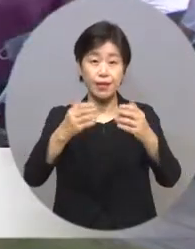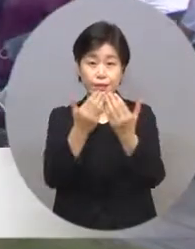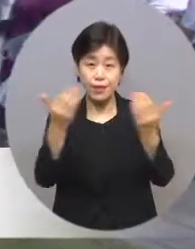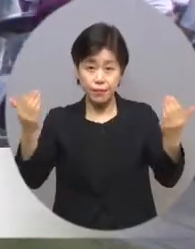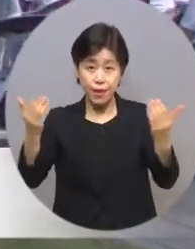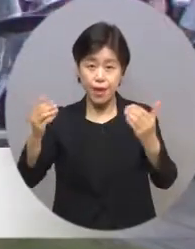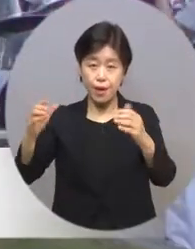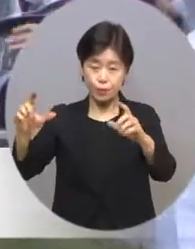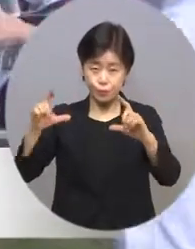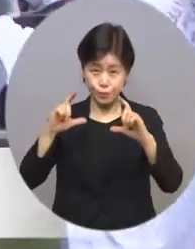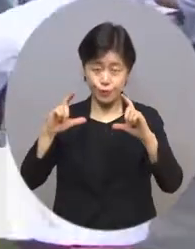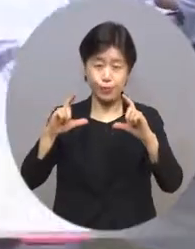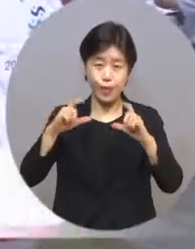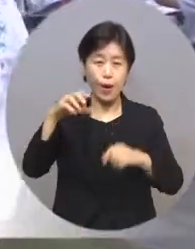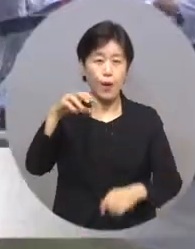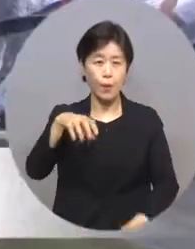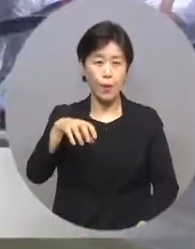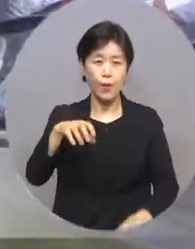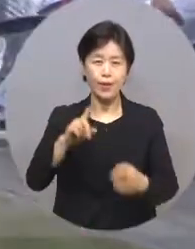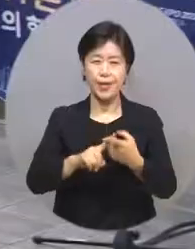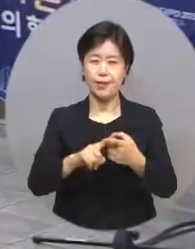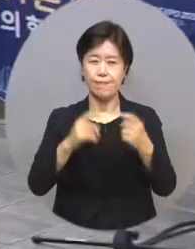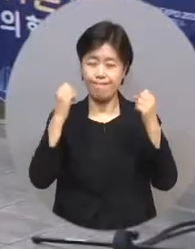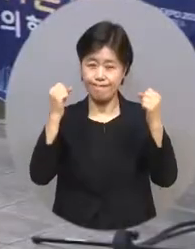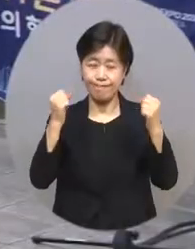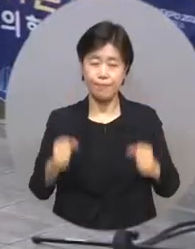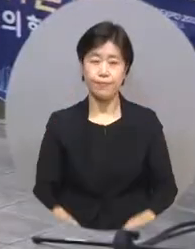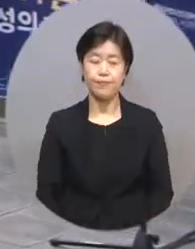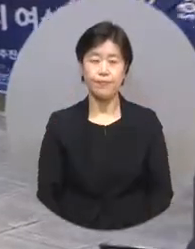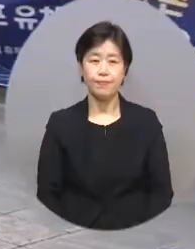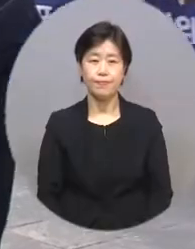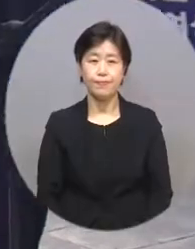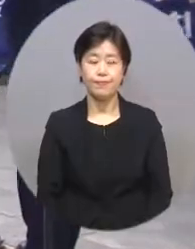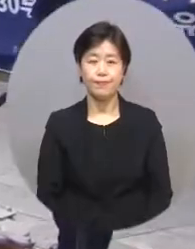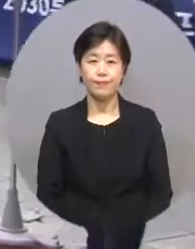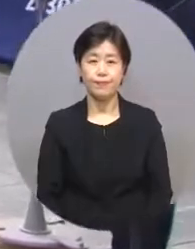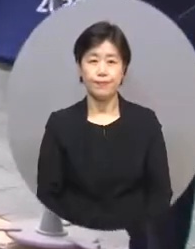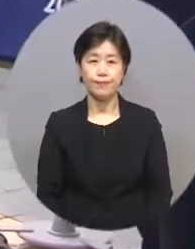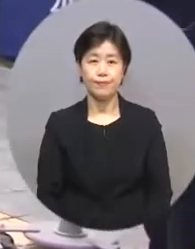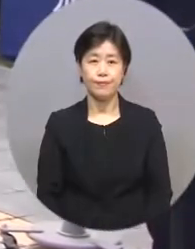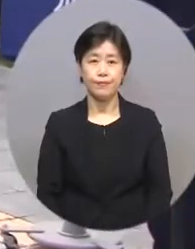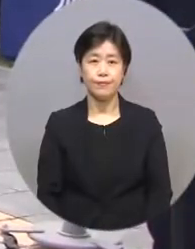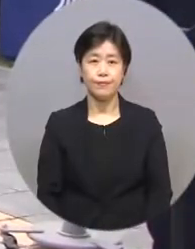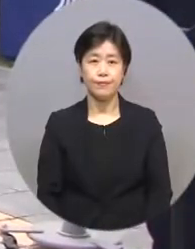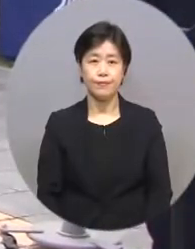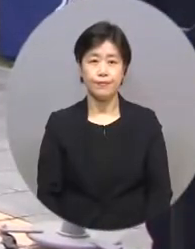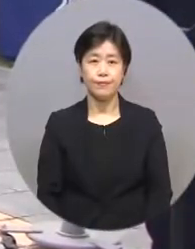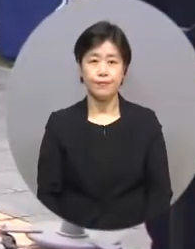응원합니다. 여성의 힘으로 화이팅! 복지TV 부산방송 황경양입니다.